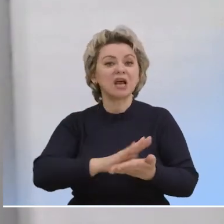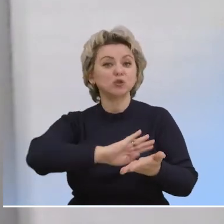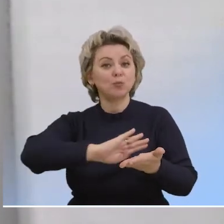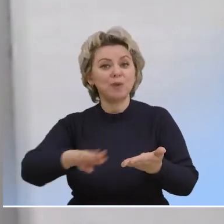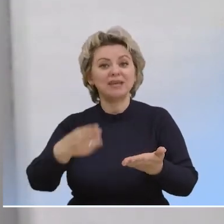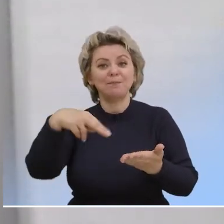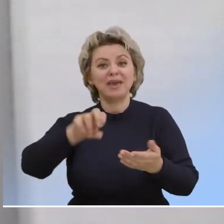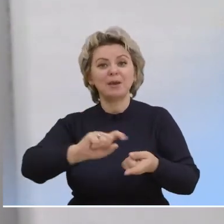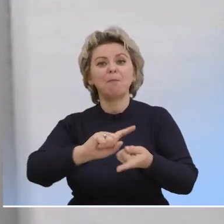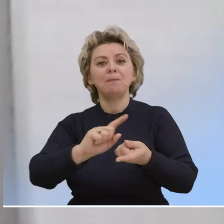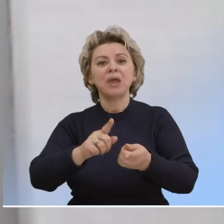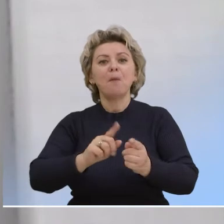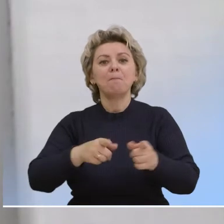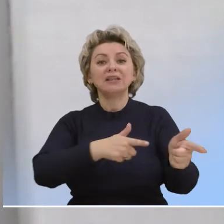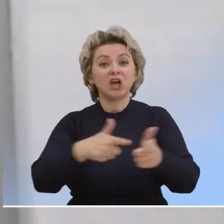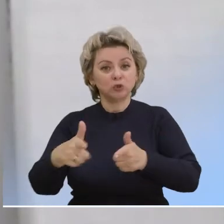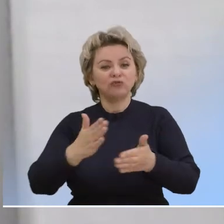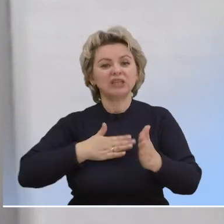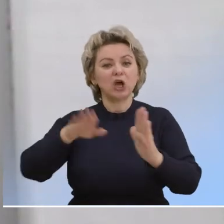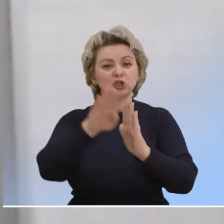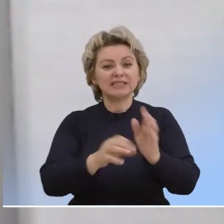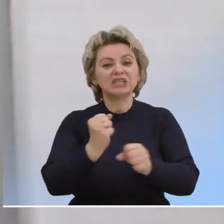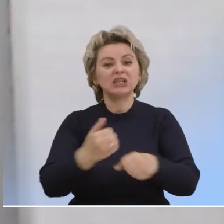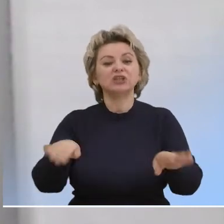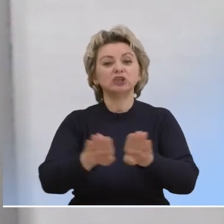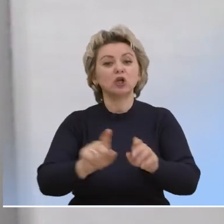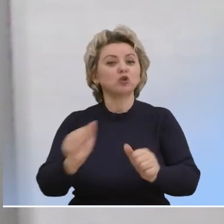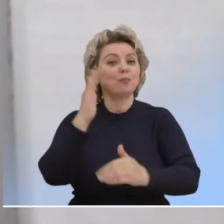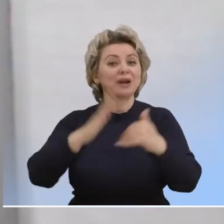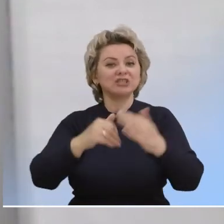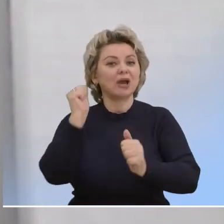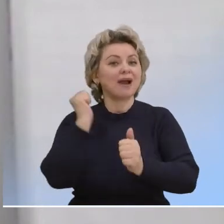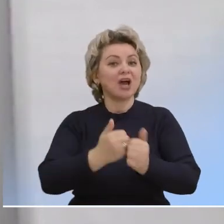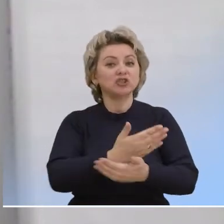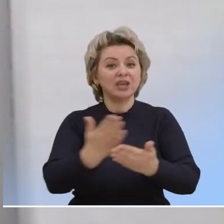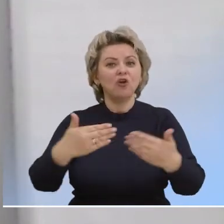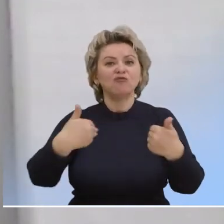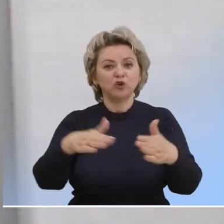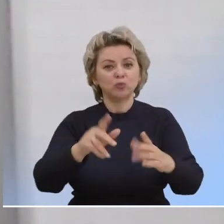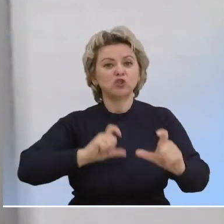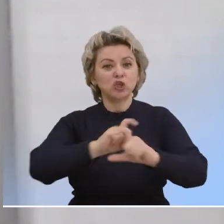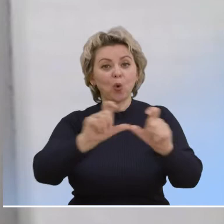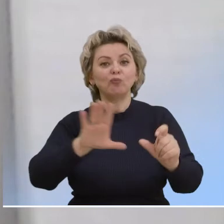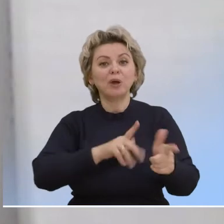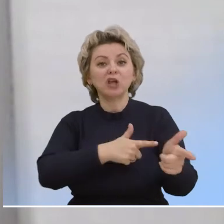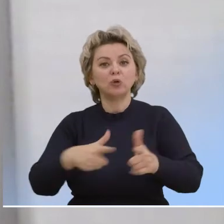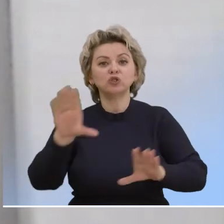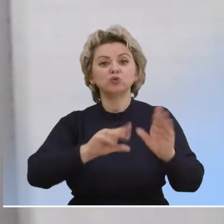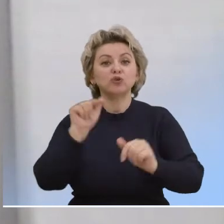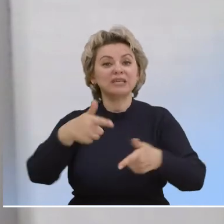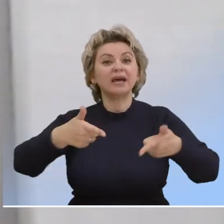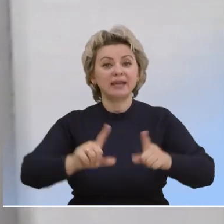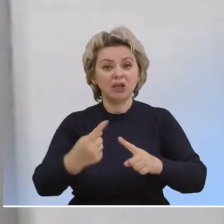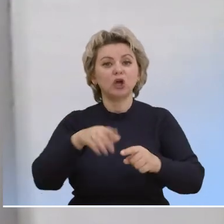без переподготовки на новых. Наша задача сделать так, что практически каждый выпускник университета уже был готов с учетом